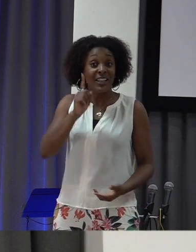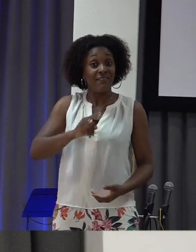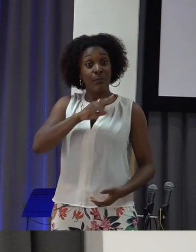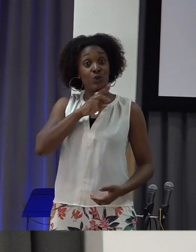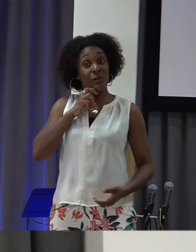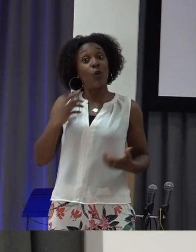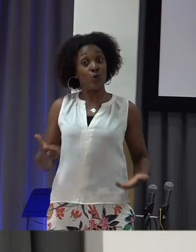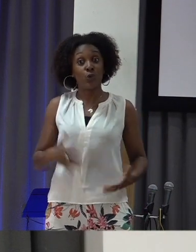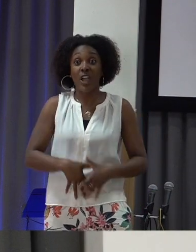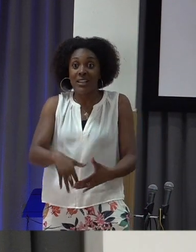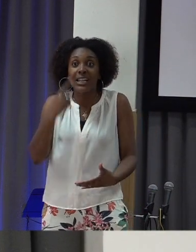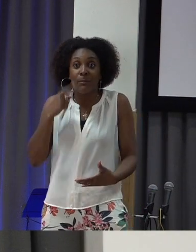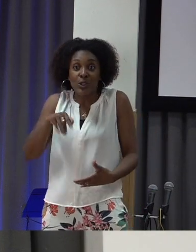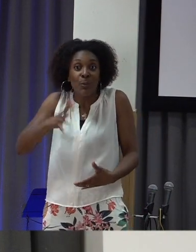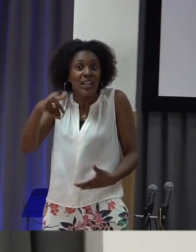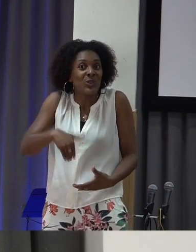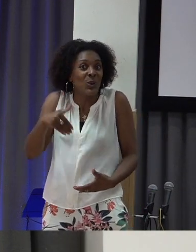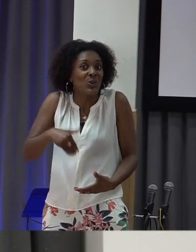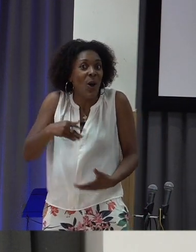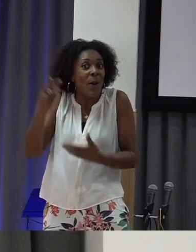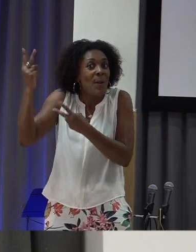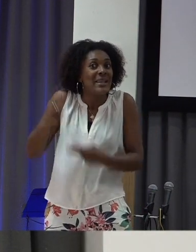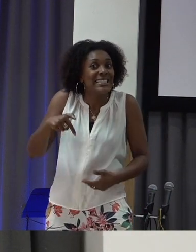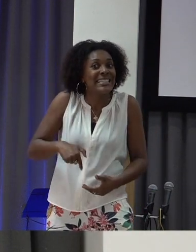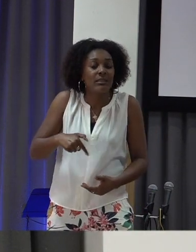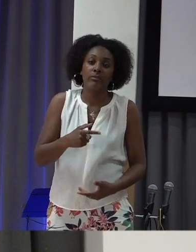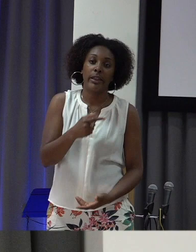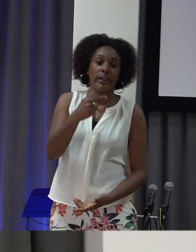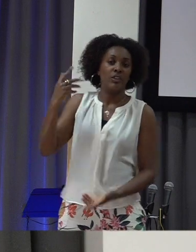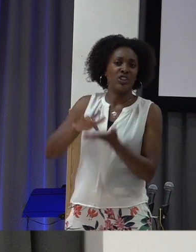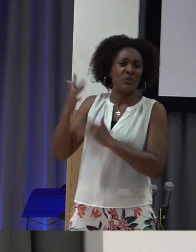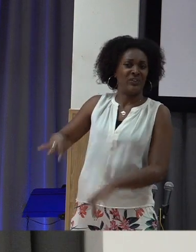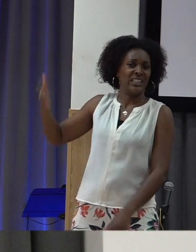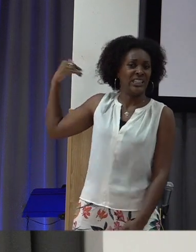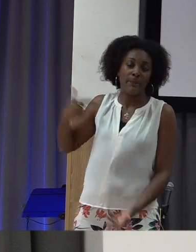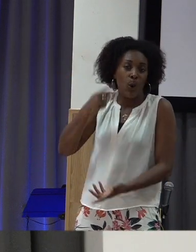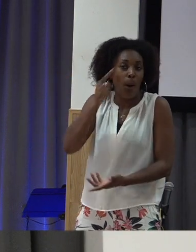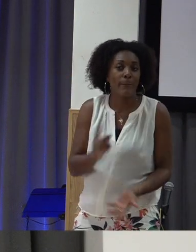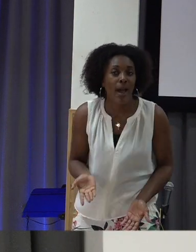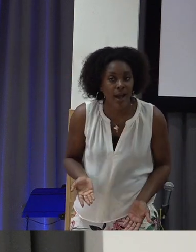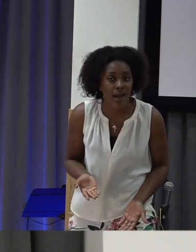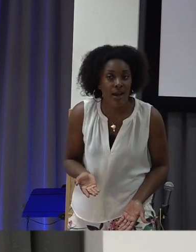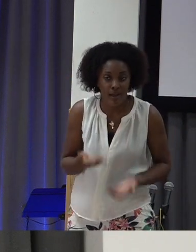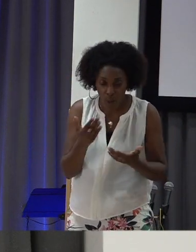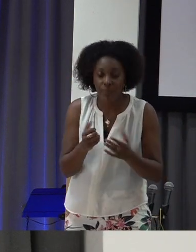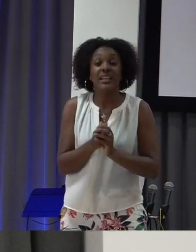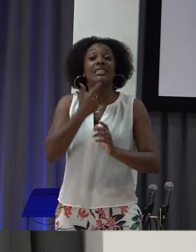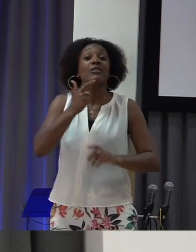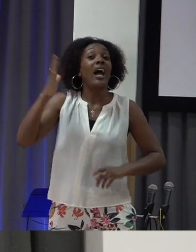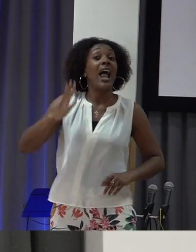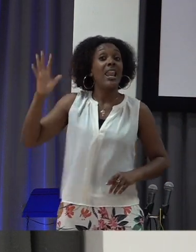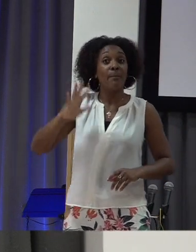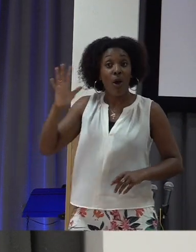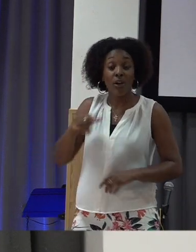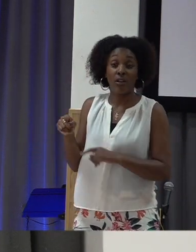ce qui est arrivé aux pharisiens, peut nous arriver de la même manière. Toucher à un élément du système, c'était risquer de